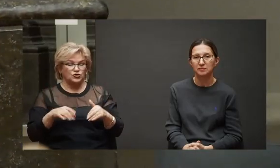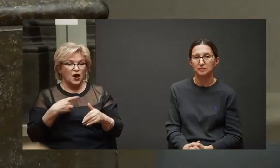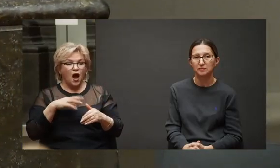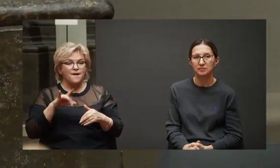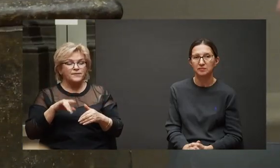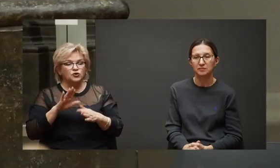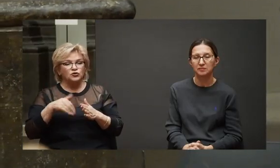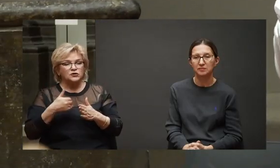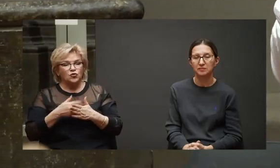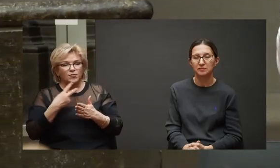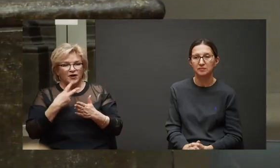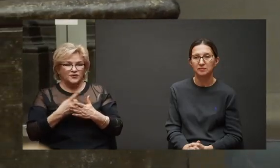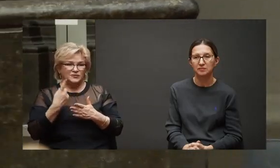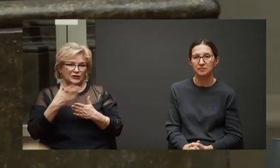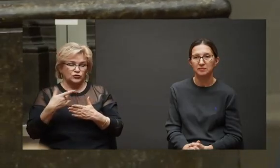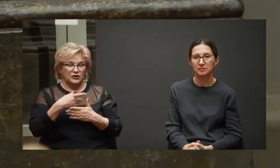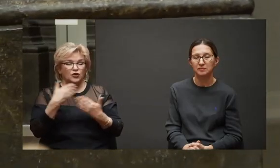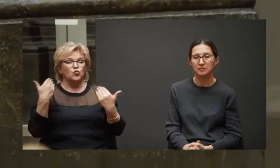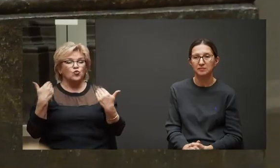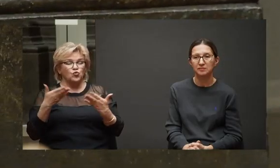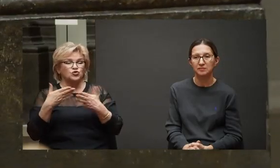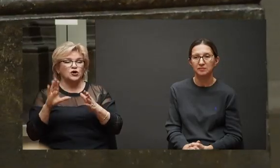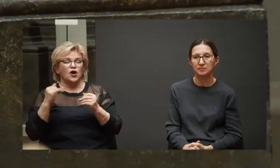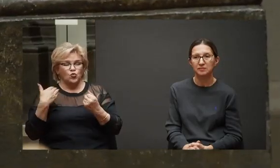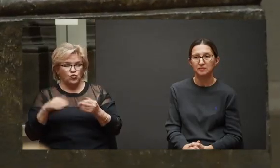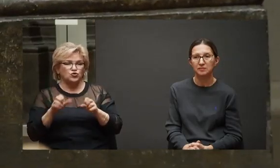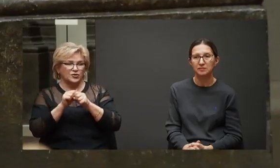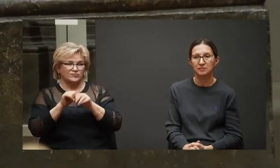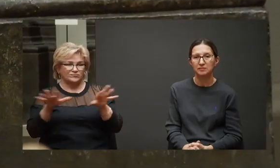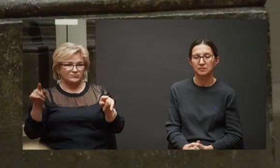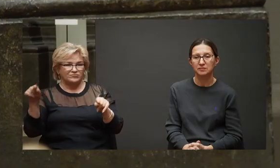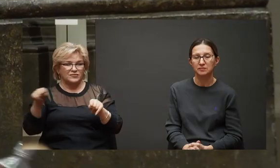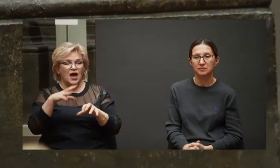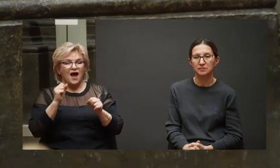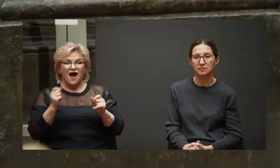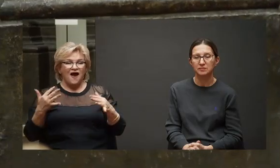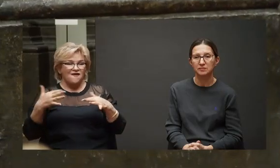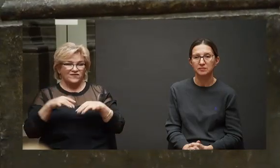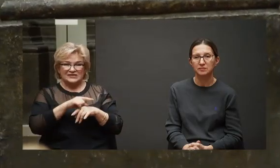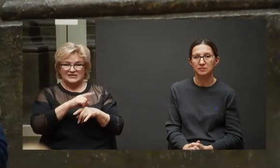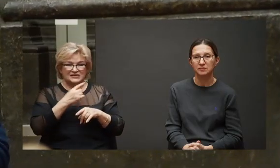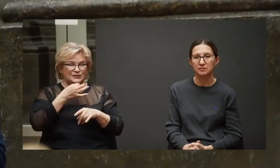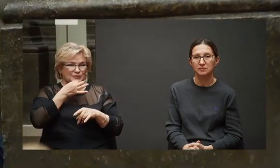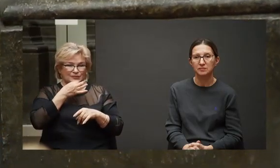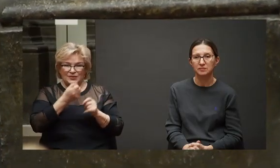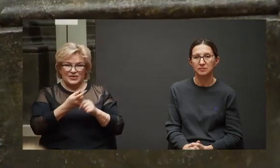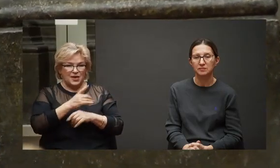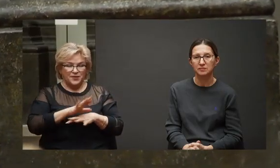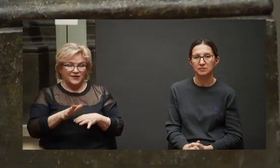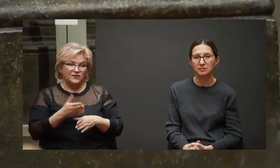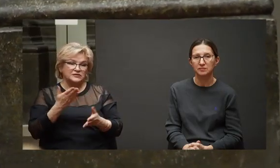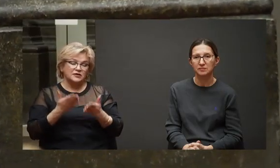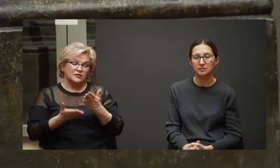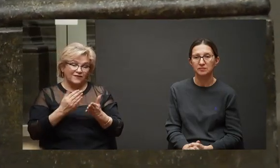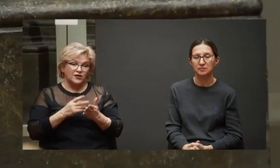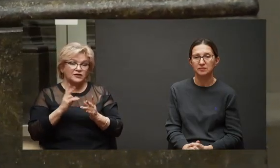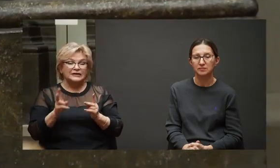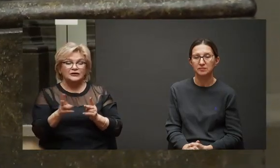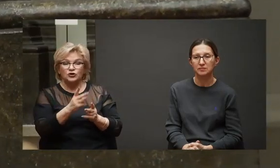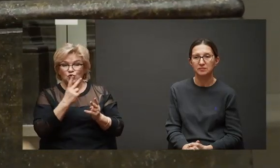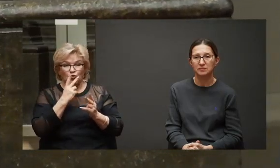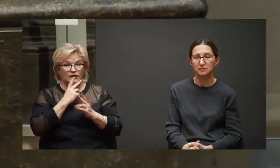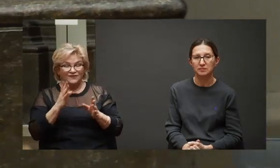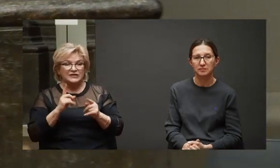пор показываем. Ну, с одной стороны, он вышел, он был в прокате, но в сети он еще не появился, поэтому, ну, наверное, для тех, кто его не